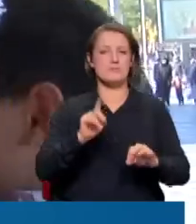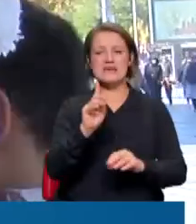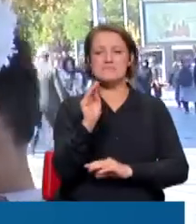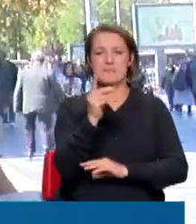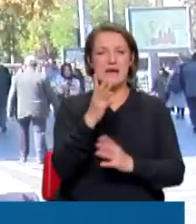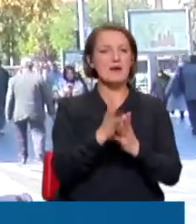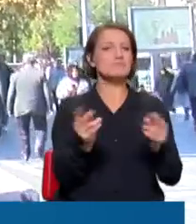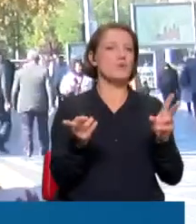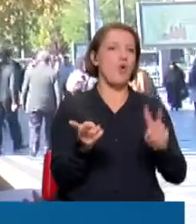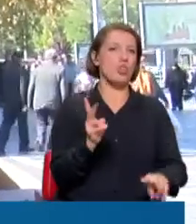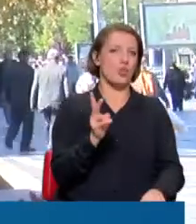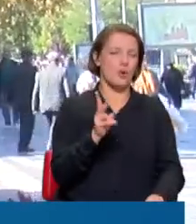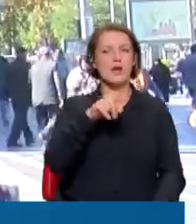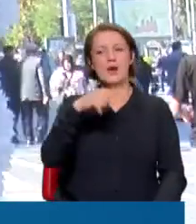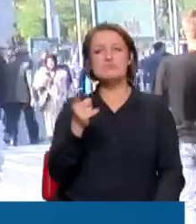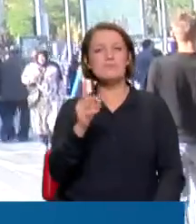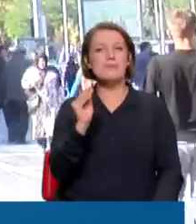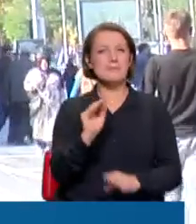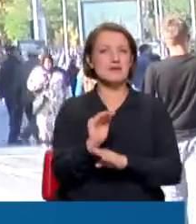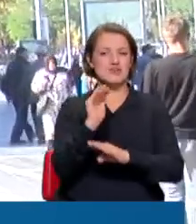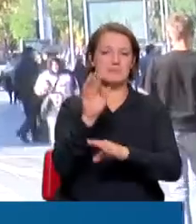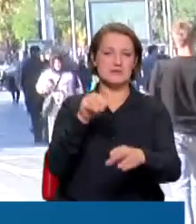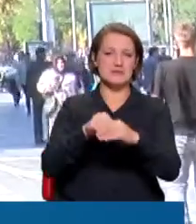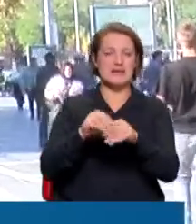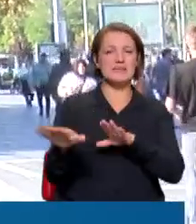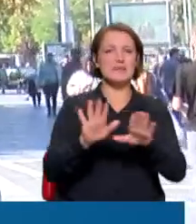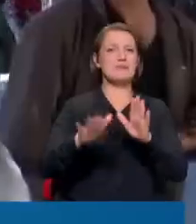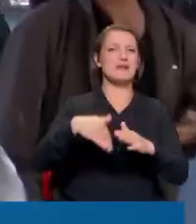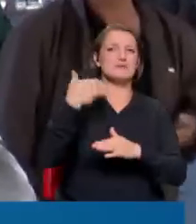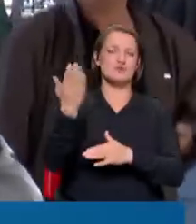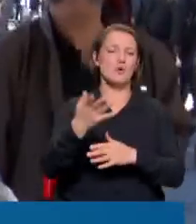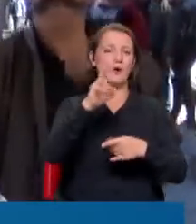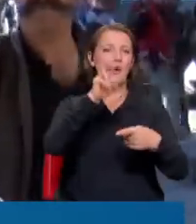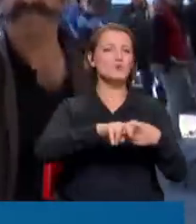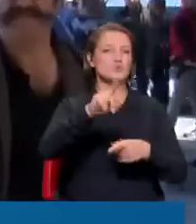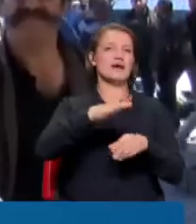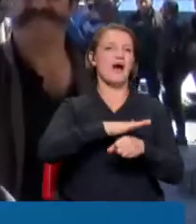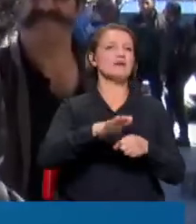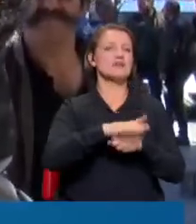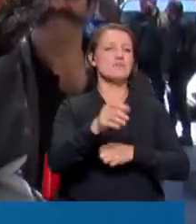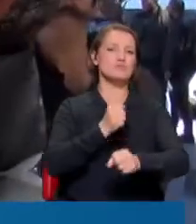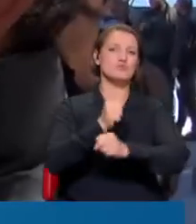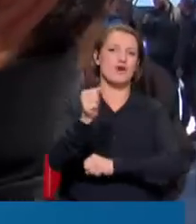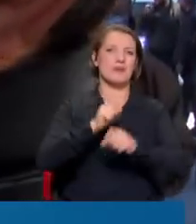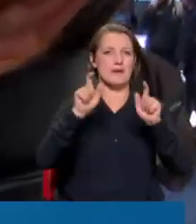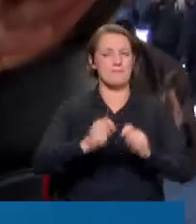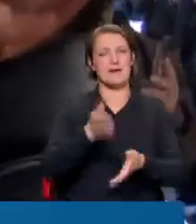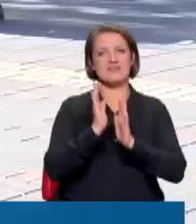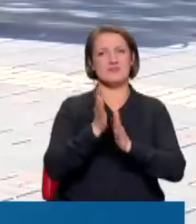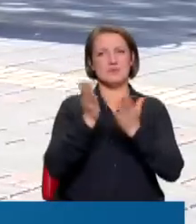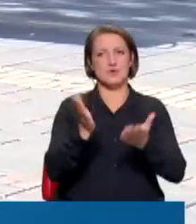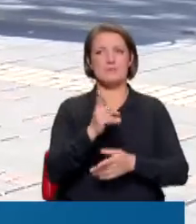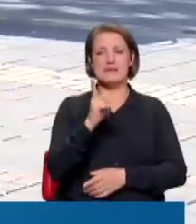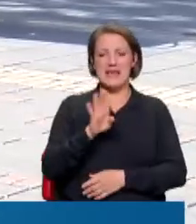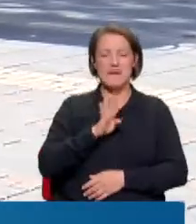bebeklerini kaybeden aile hayatta kalan bebekleri için depremin ardından yerleştikleri Kayseri'de mücadele etmeye devam ediyor